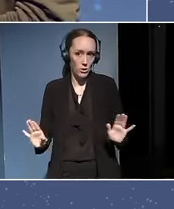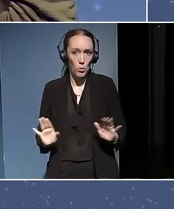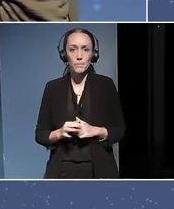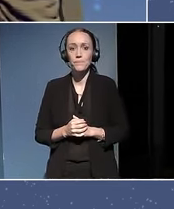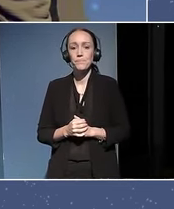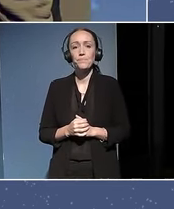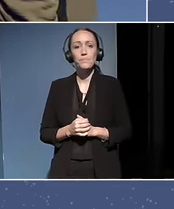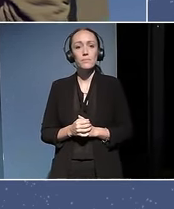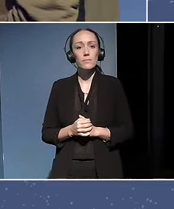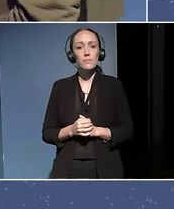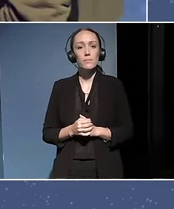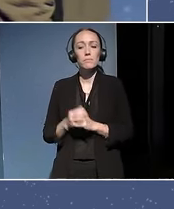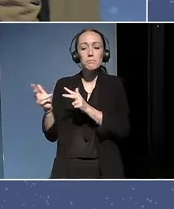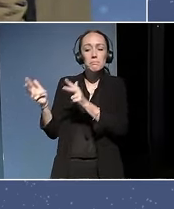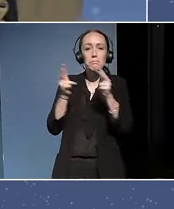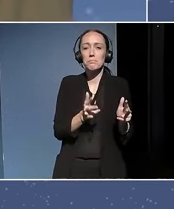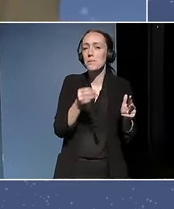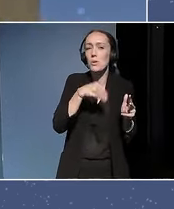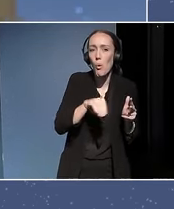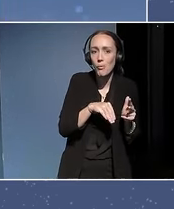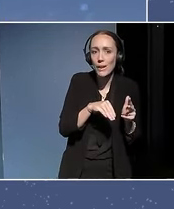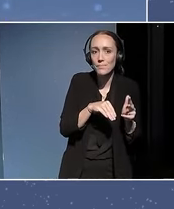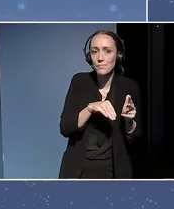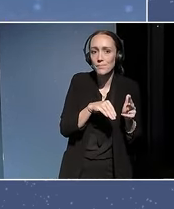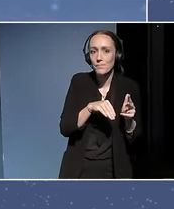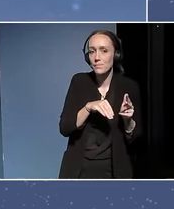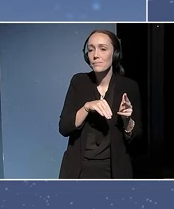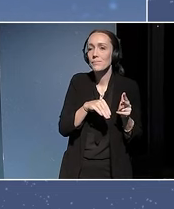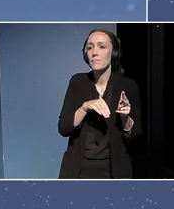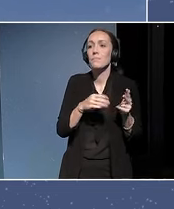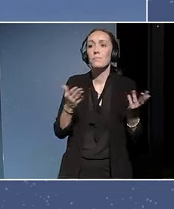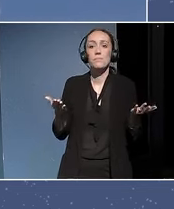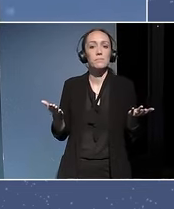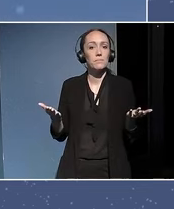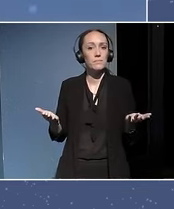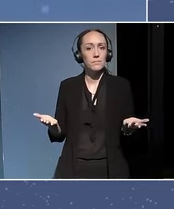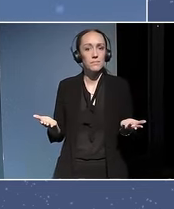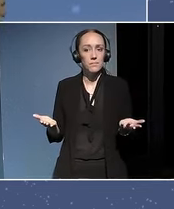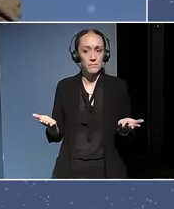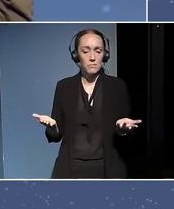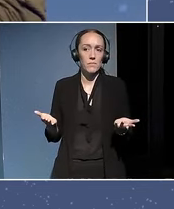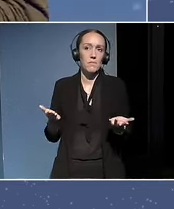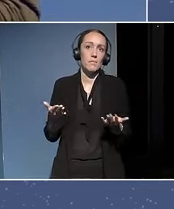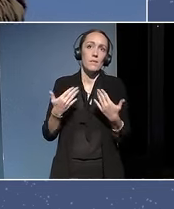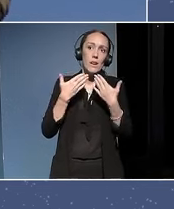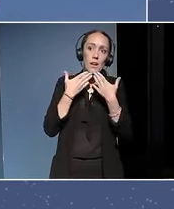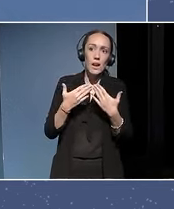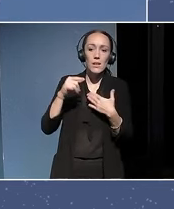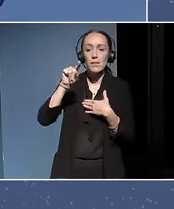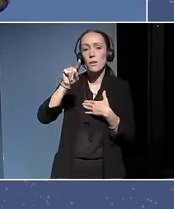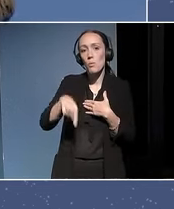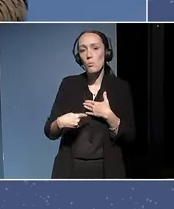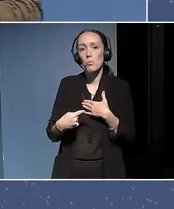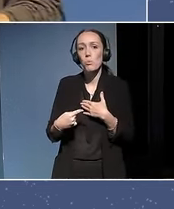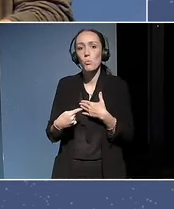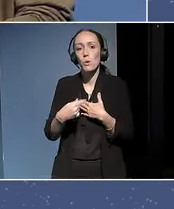e dove li ha portati Beh li ha portati eh Anche grazie ai reperti ritrovati da